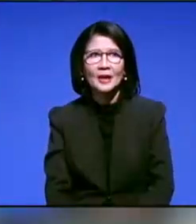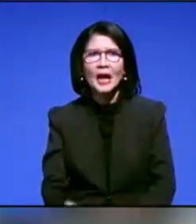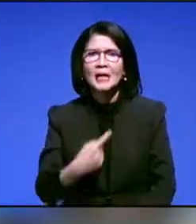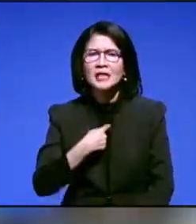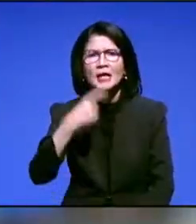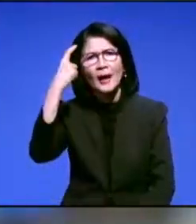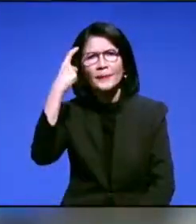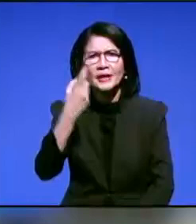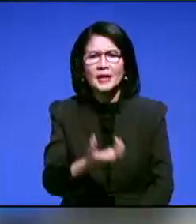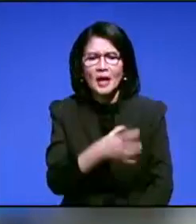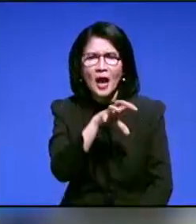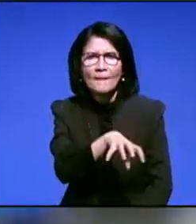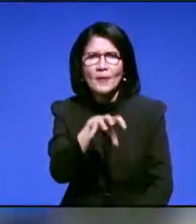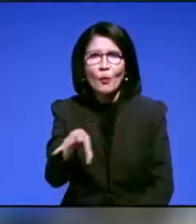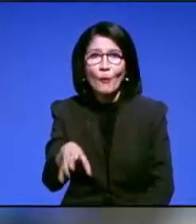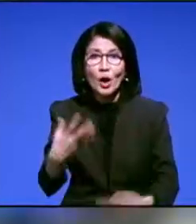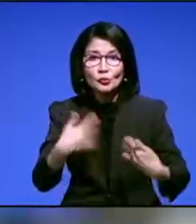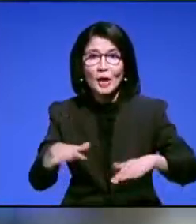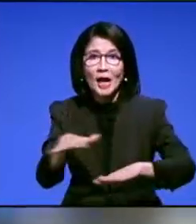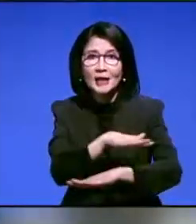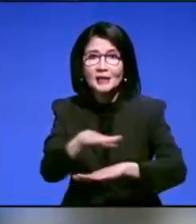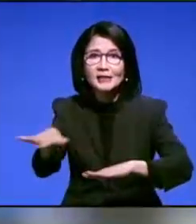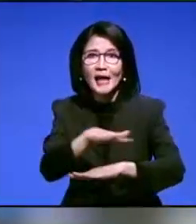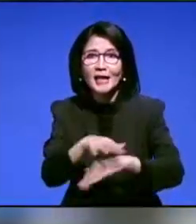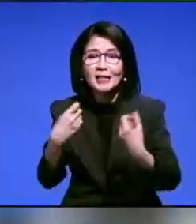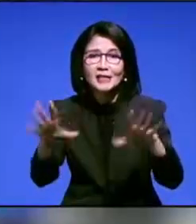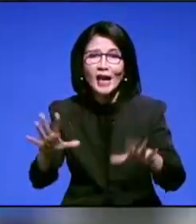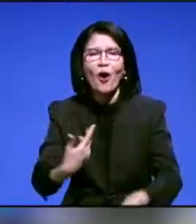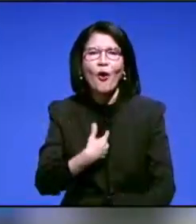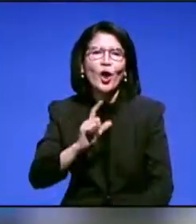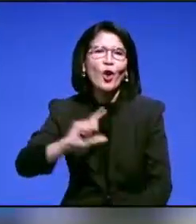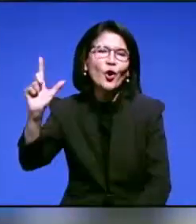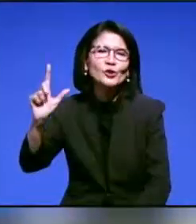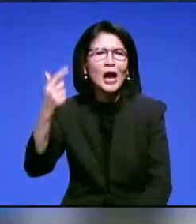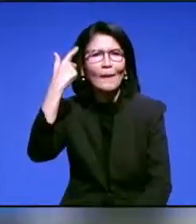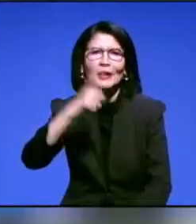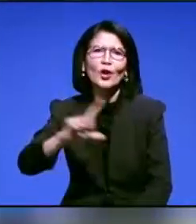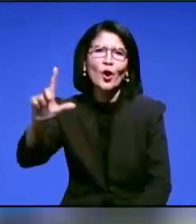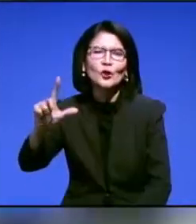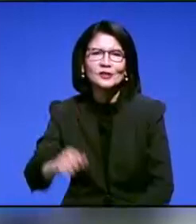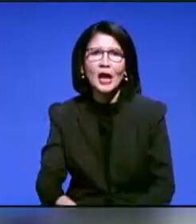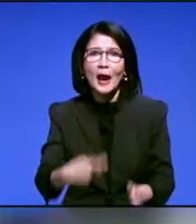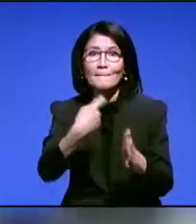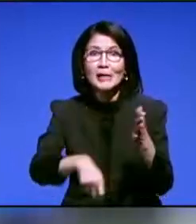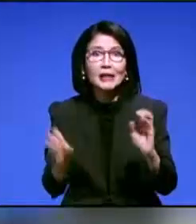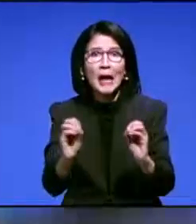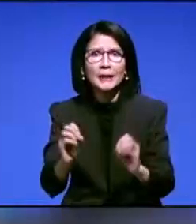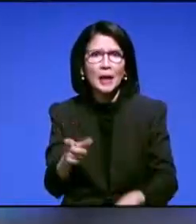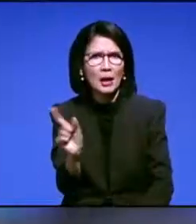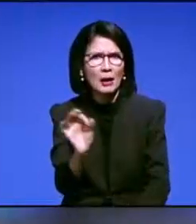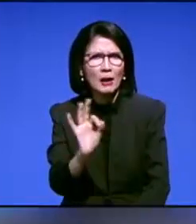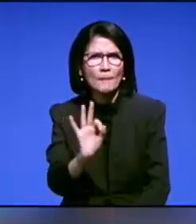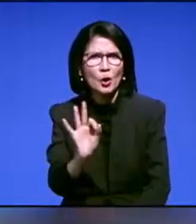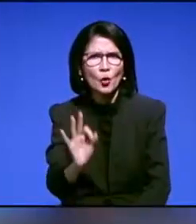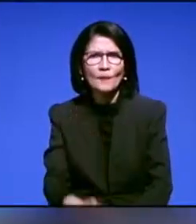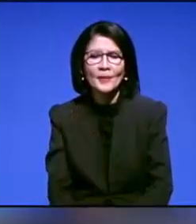berpikir barang bawaan yang selesai di scan pertama kali itu sudah lewat nih, lolos nih, gak akan kena pajak nih. Ya nggak juga ternyata, ketika